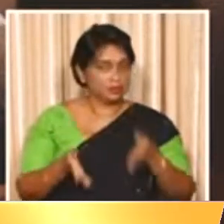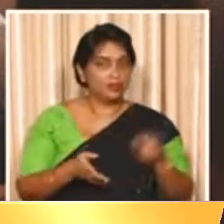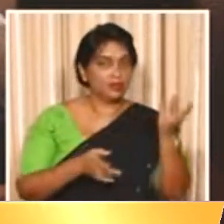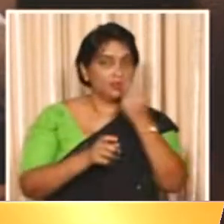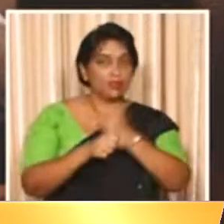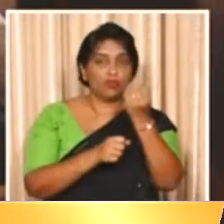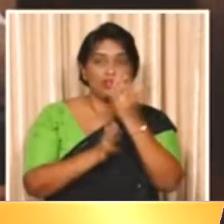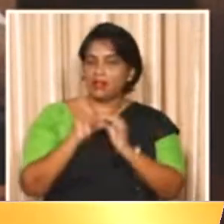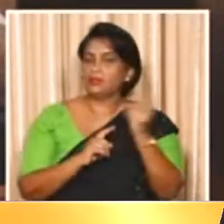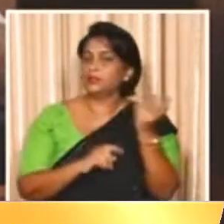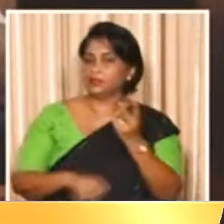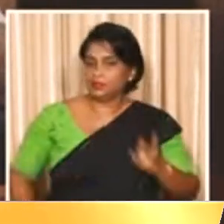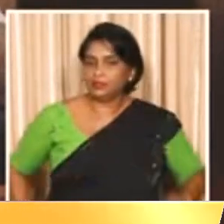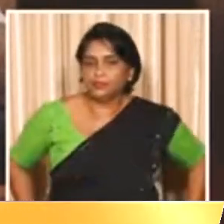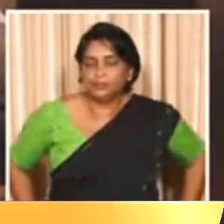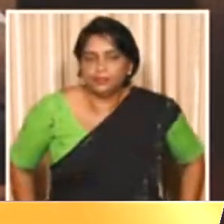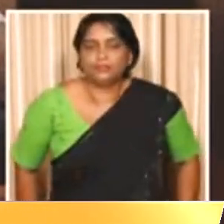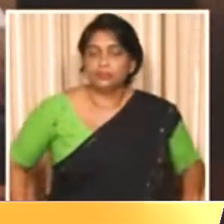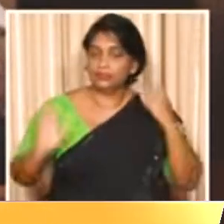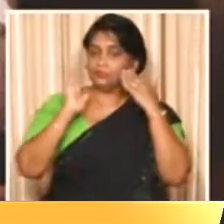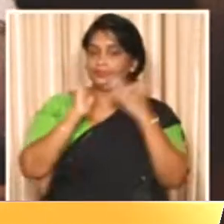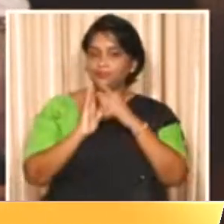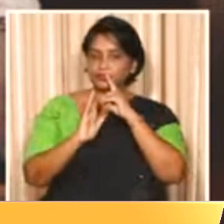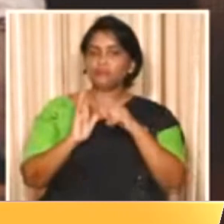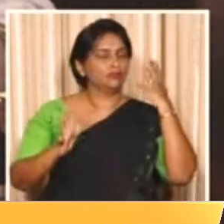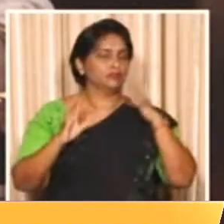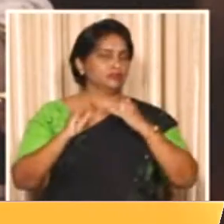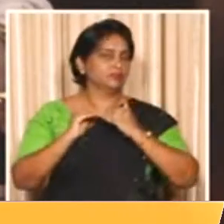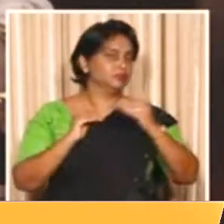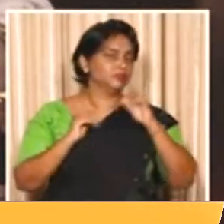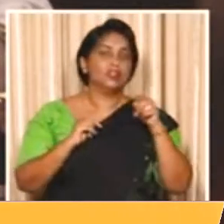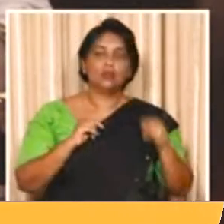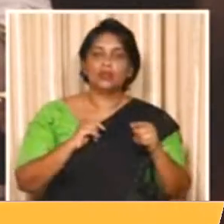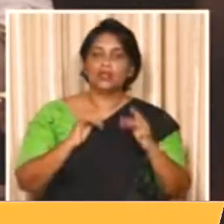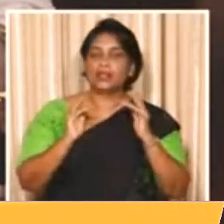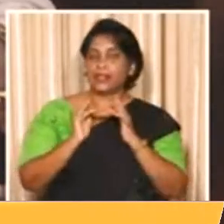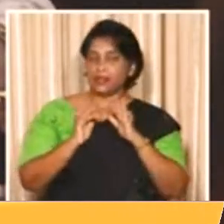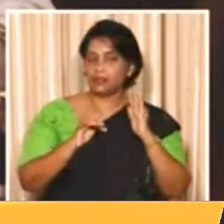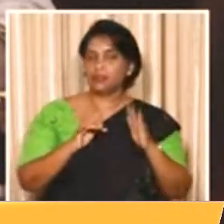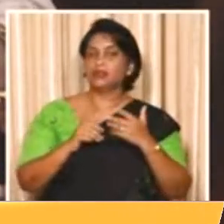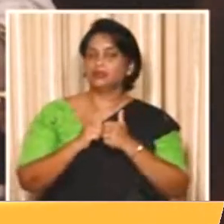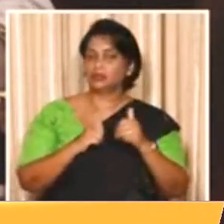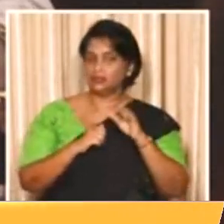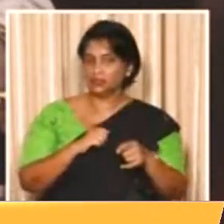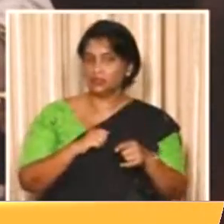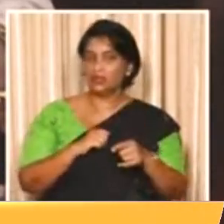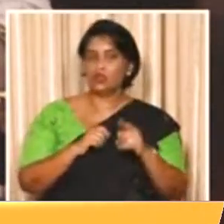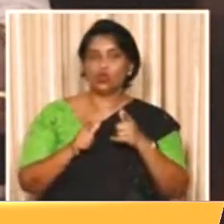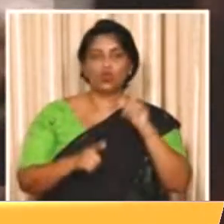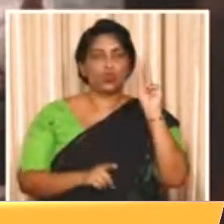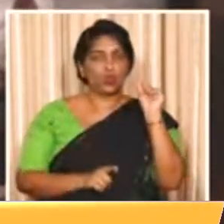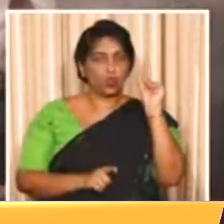මුදල් රාජ්‍ය අමාත්‍යතුමාලා දෙන්නට දැඩි අවධාරණයෙන් ඉල්ලලා සිටිනවා මේ පිළිබඳව කටයුතු කරන්න කියලා. මේ ඔන්ලයින් ප්ලැට්ෆෝම්ස් විශේෂයෙන්ම Uber,